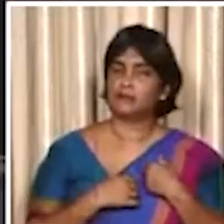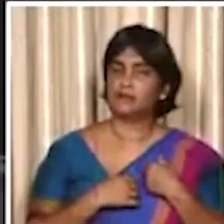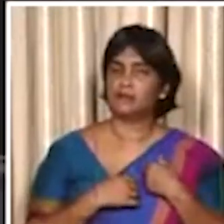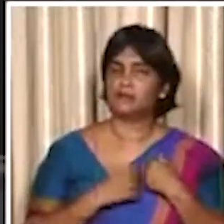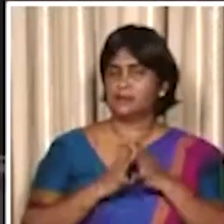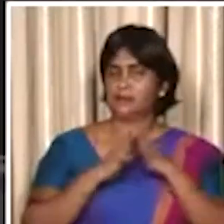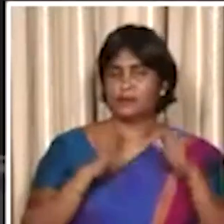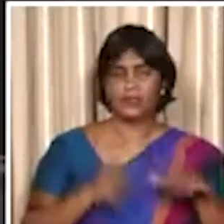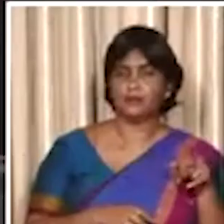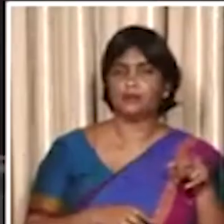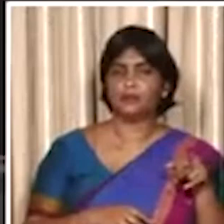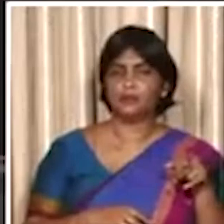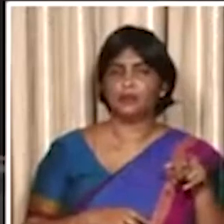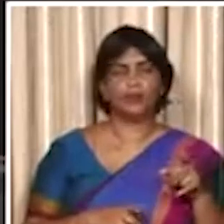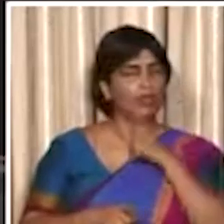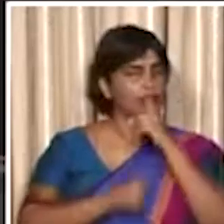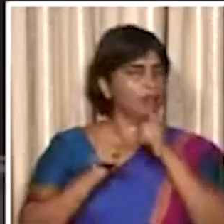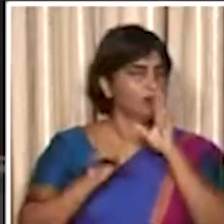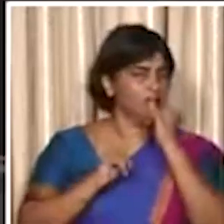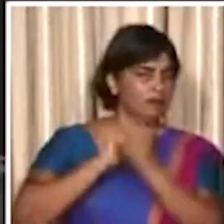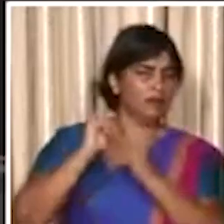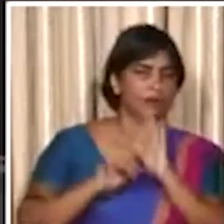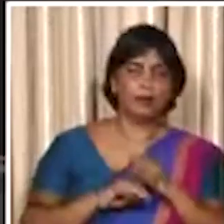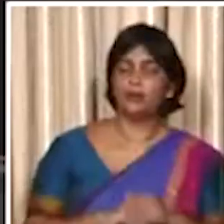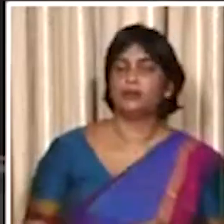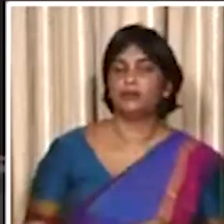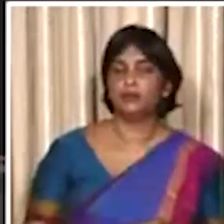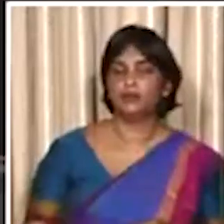වැඩ් දැඩි සමාජයේ කතාබහක් විවේචනයක් තිබුණා